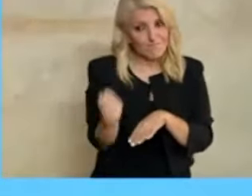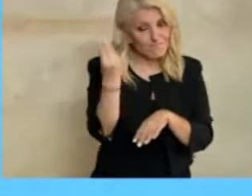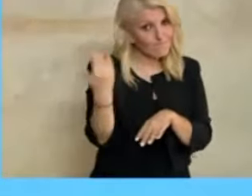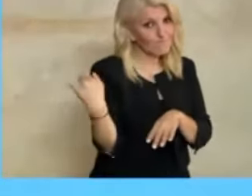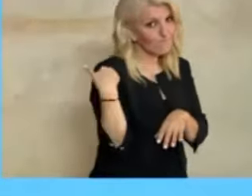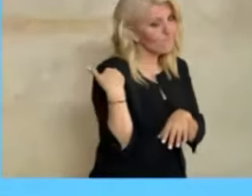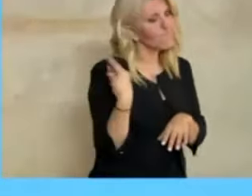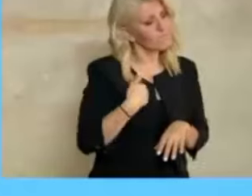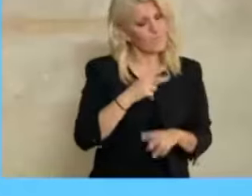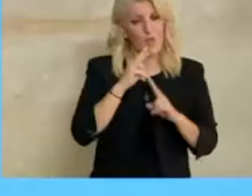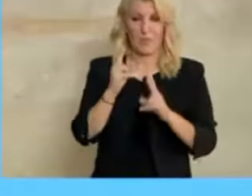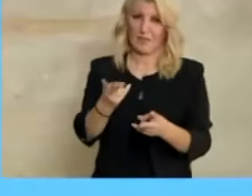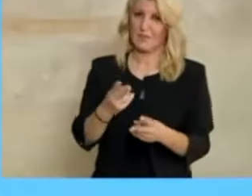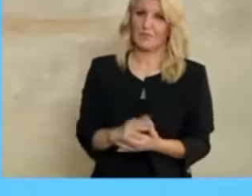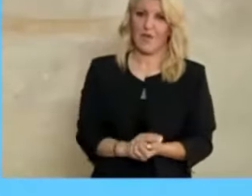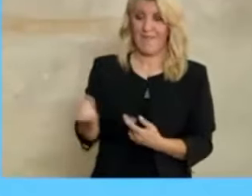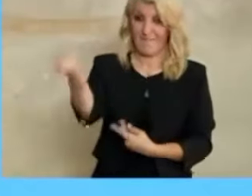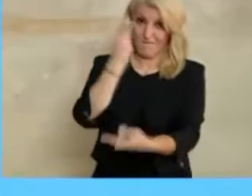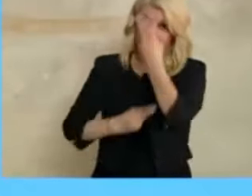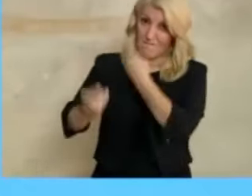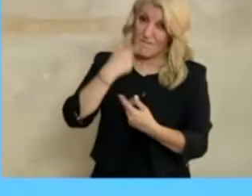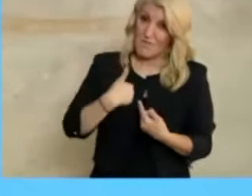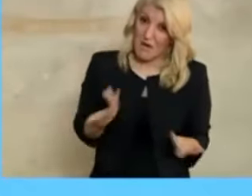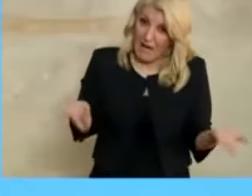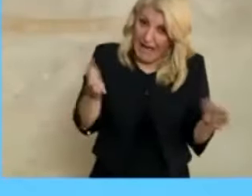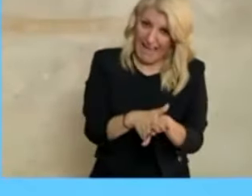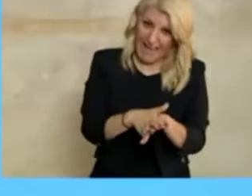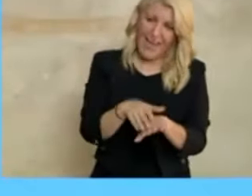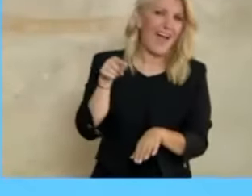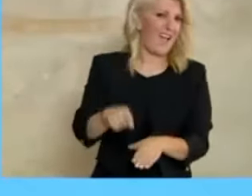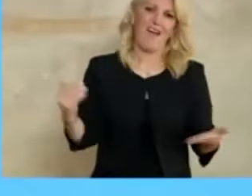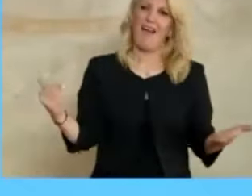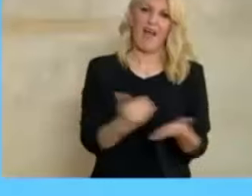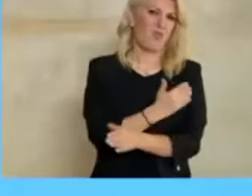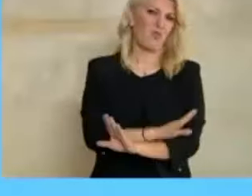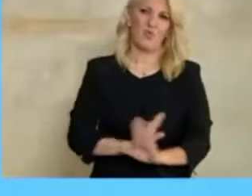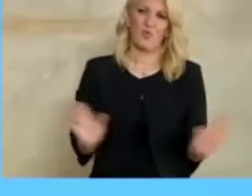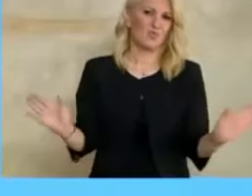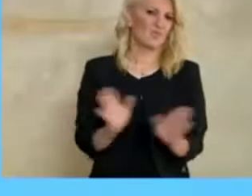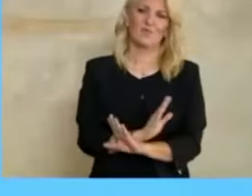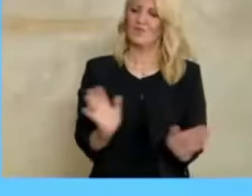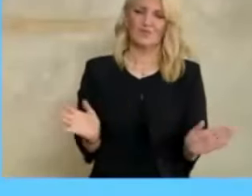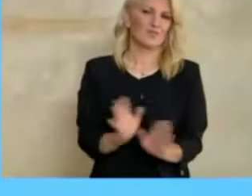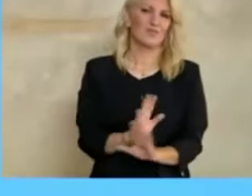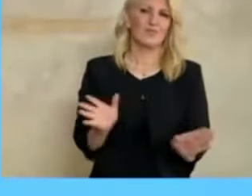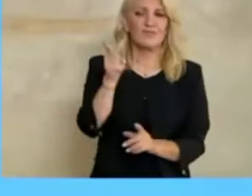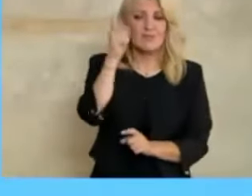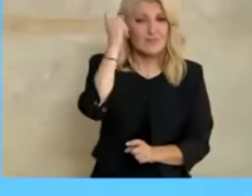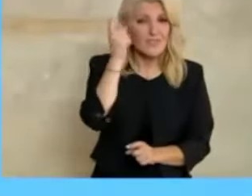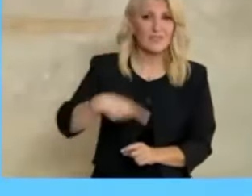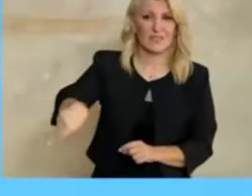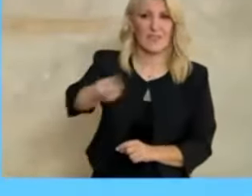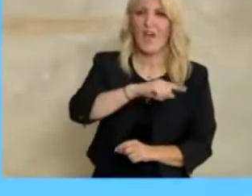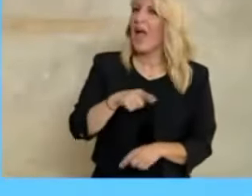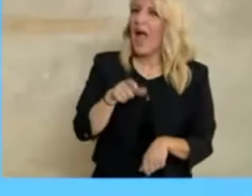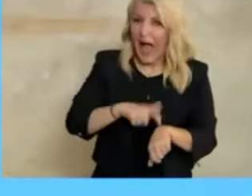για συγκάλυψη είναι πολύ άδικες. Είναι πολύ άδικες διότι πρέπει να αναλογιστείτε ότι η υπόθεση αυτή τη στιγμή βρίσκεται στη